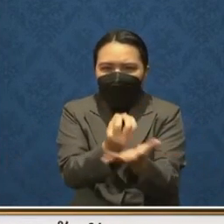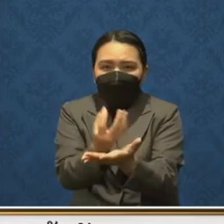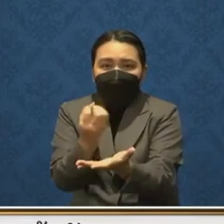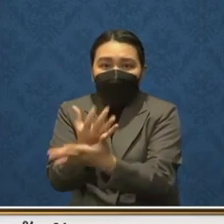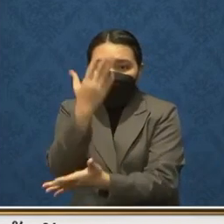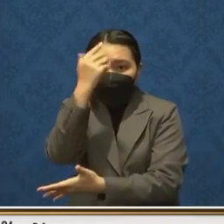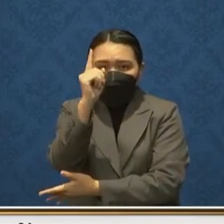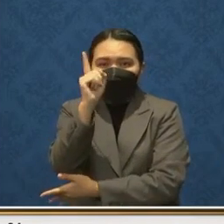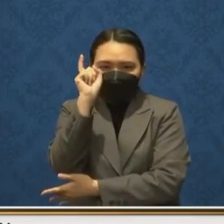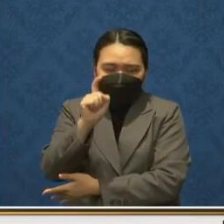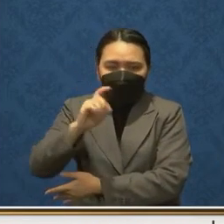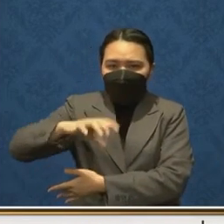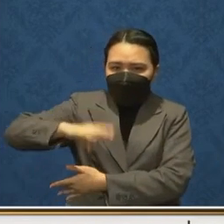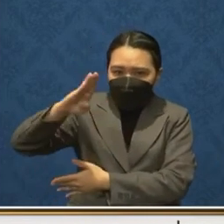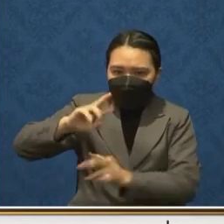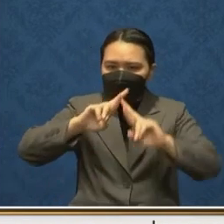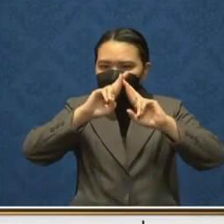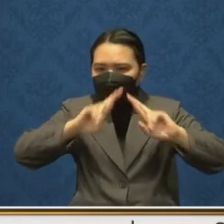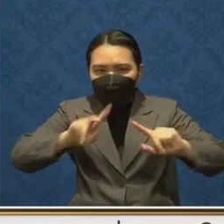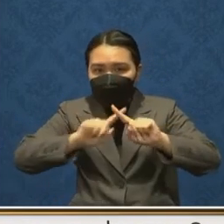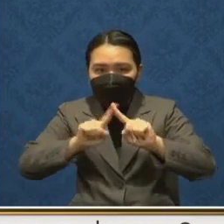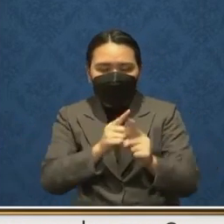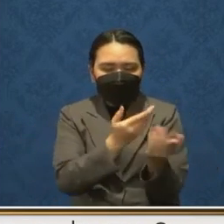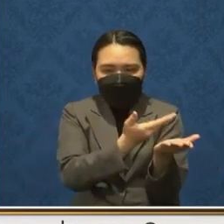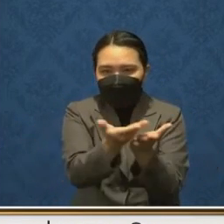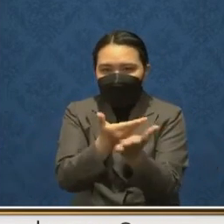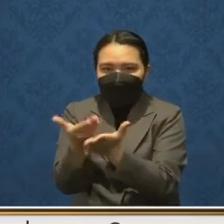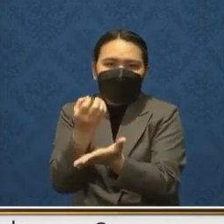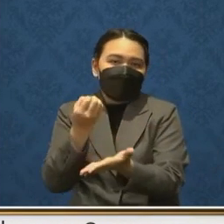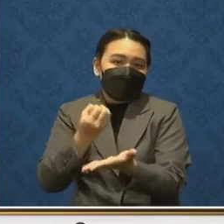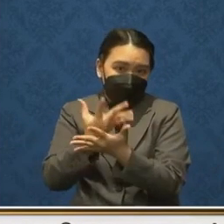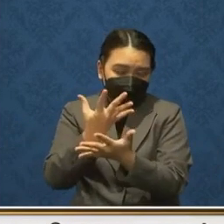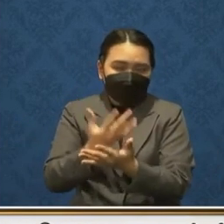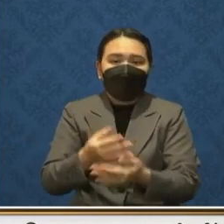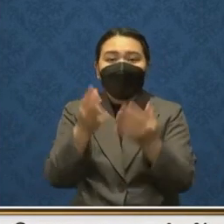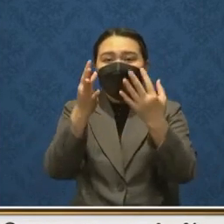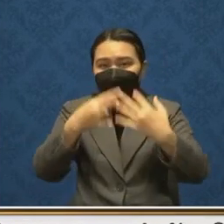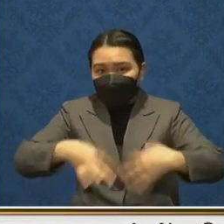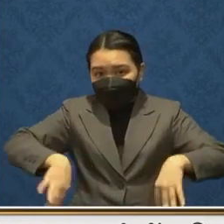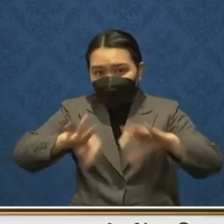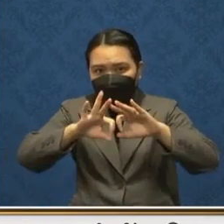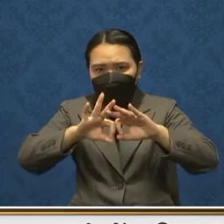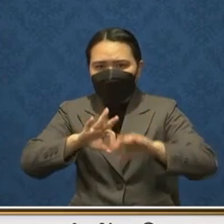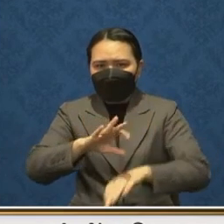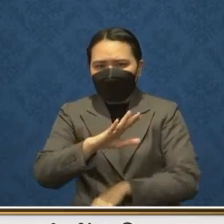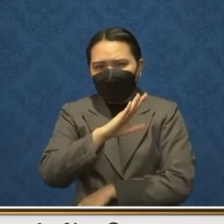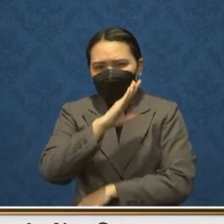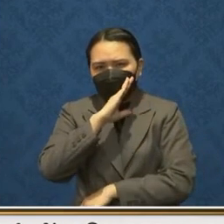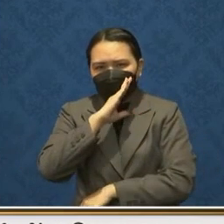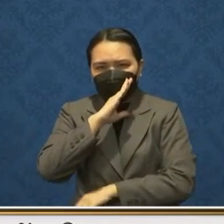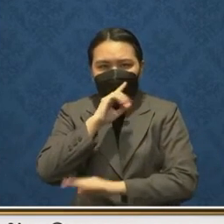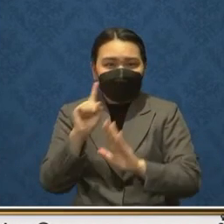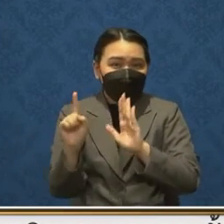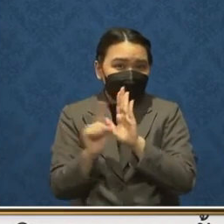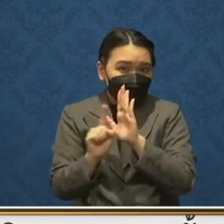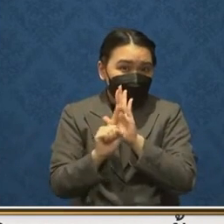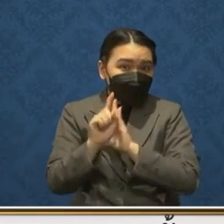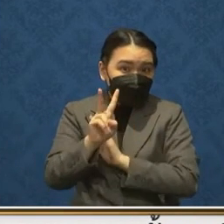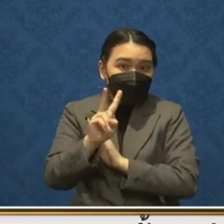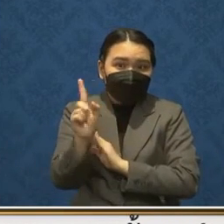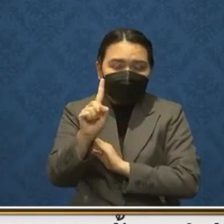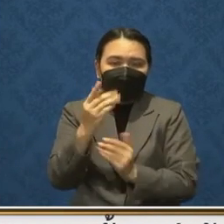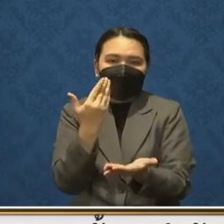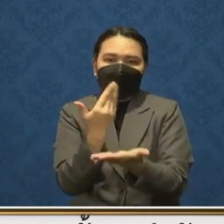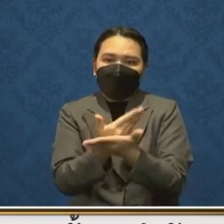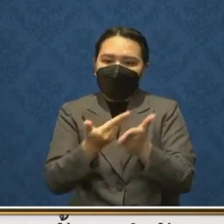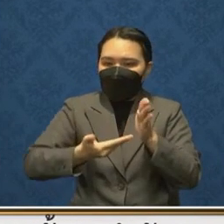ษัทหางลงต่ๆสิงที่สำคัญคือโก 6 ครงที่ 2โก 6 ครั้ท 2 คือเบิกจ่ายงบประมาณเก